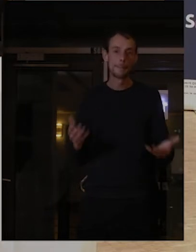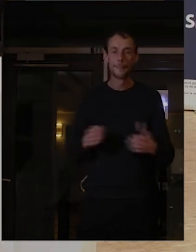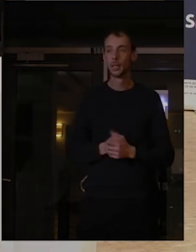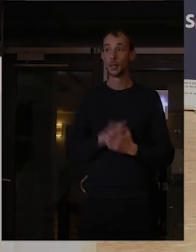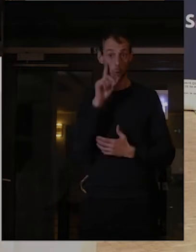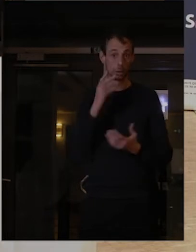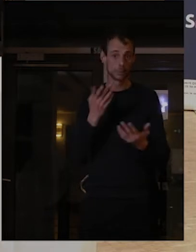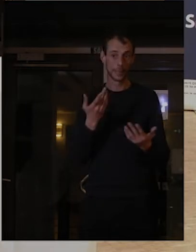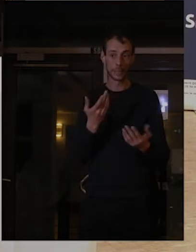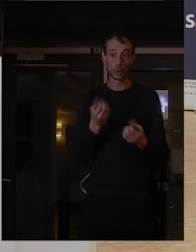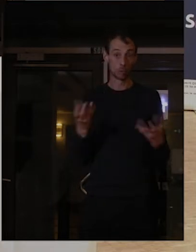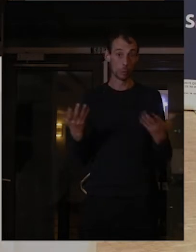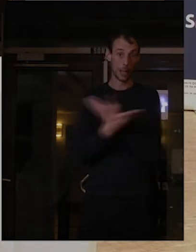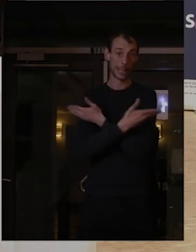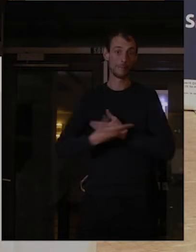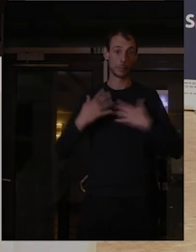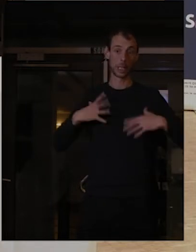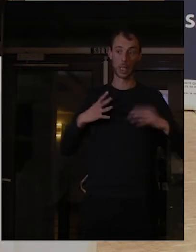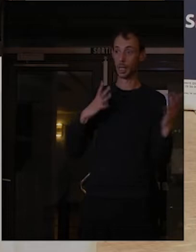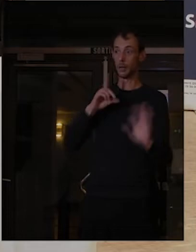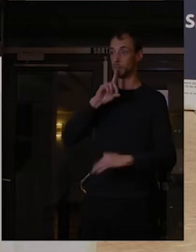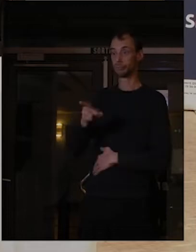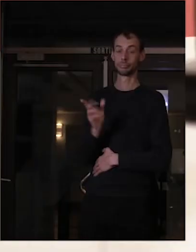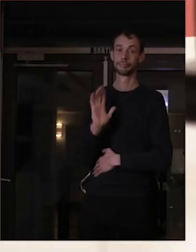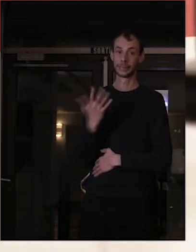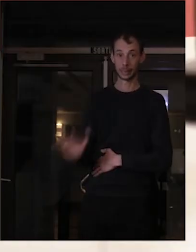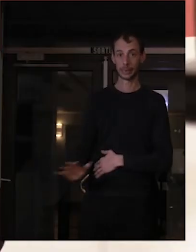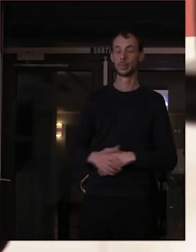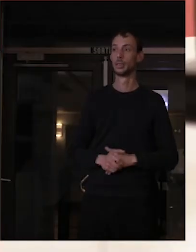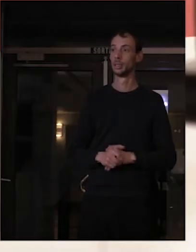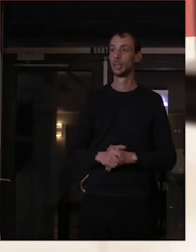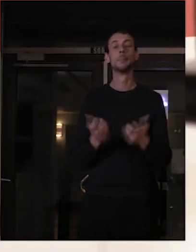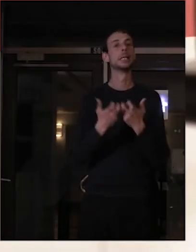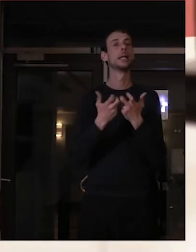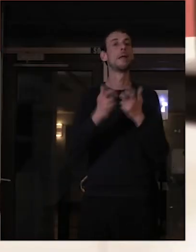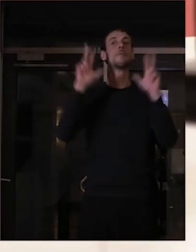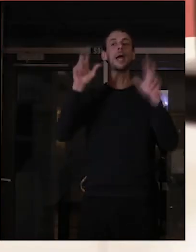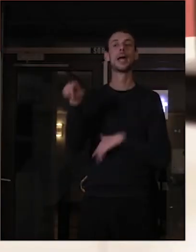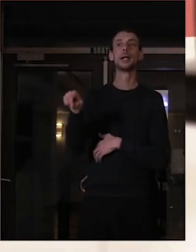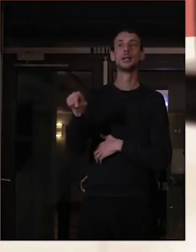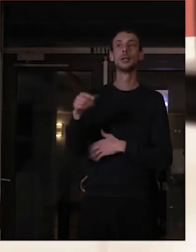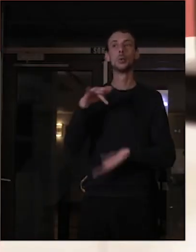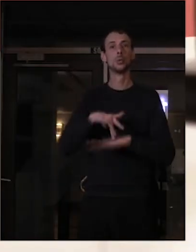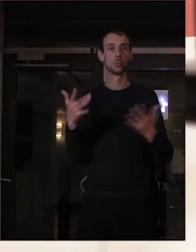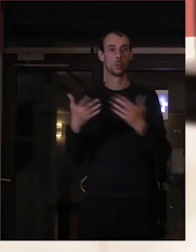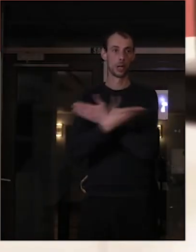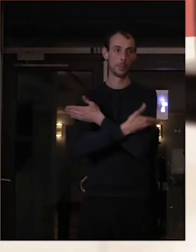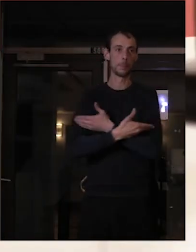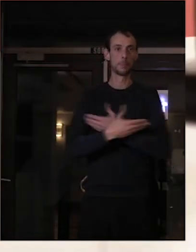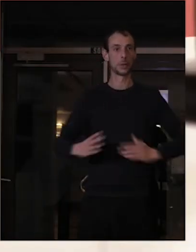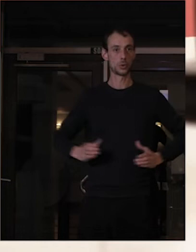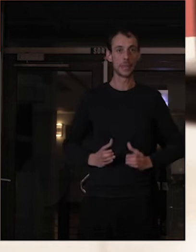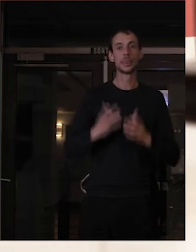tenues imposées. J'ai un exemple. Au volley, les filles, elles jouent en maillot cintré et en